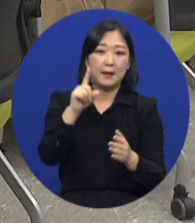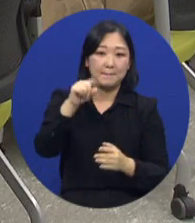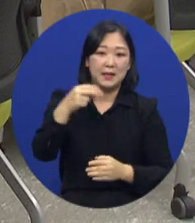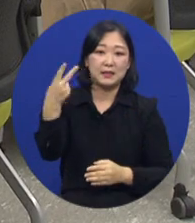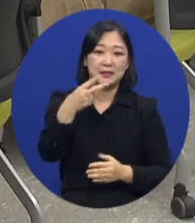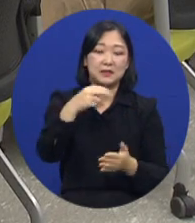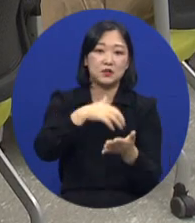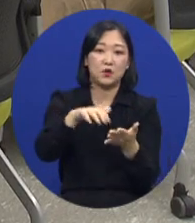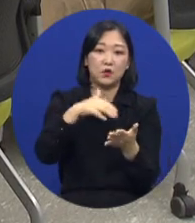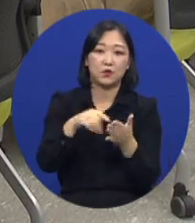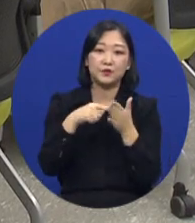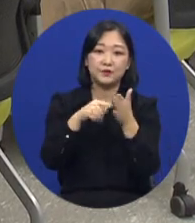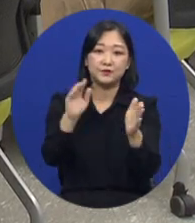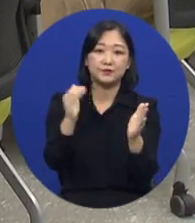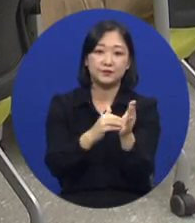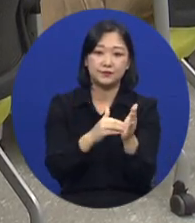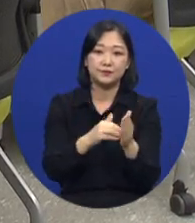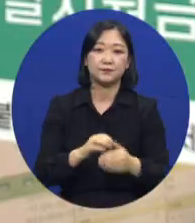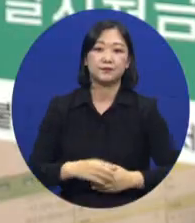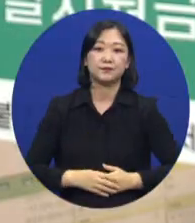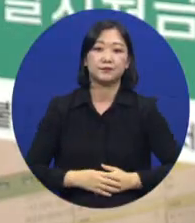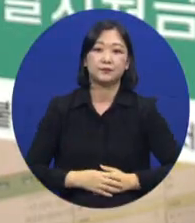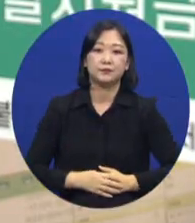2천여 건이 신청됐습니다.